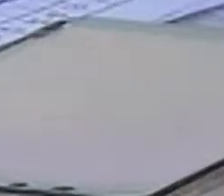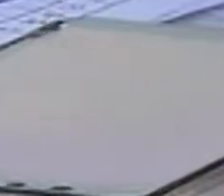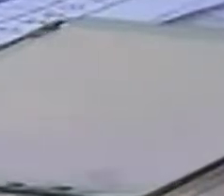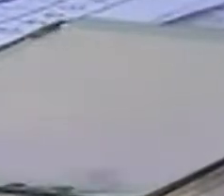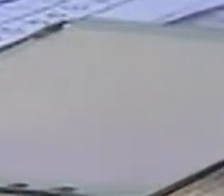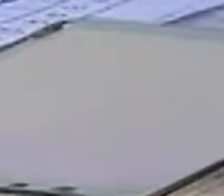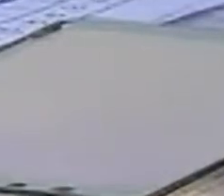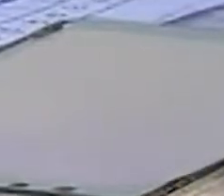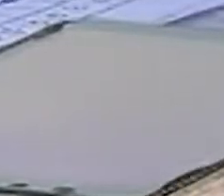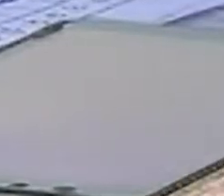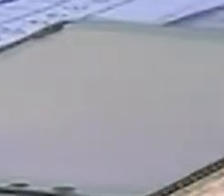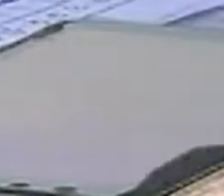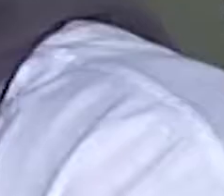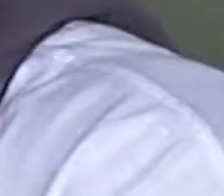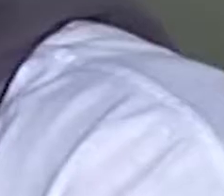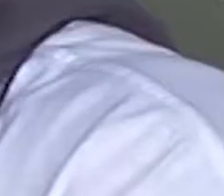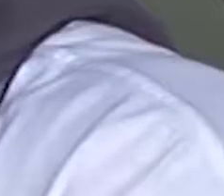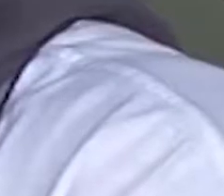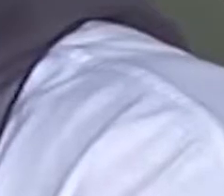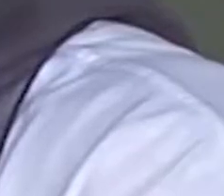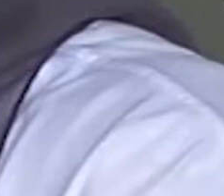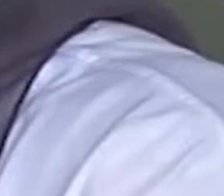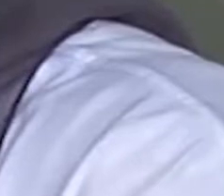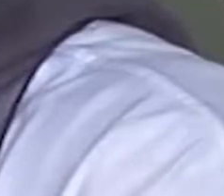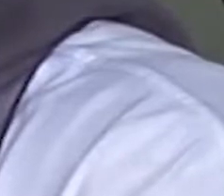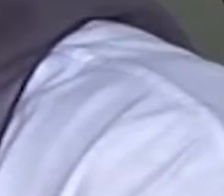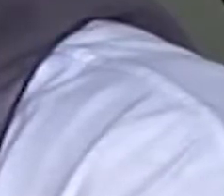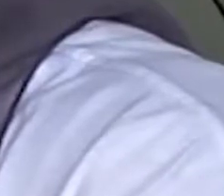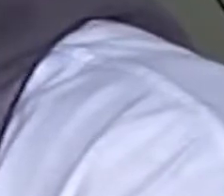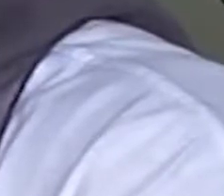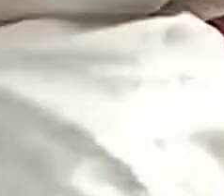Hasilnya 32 orang dinyatakan reaktif dari 1.106 pemeriksaan.